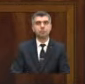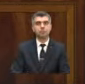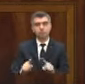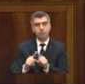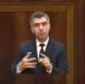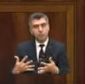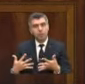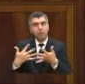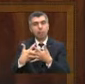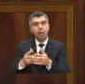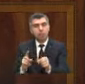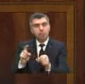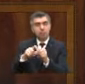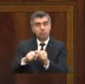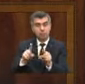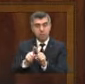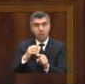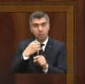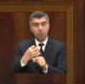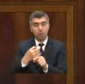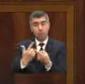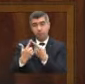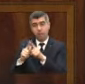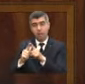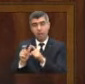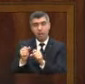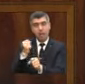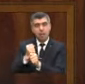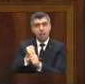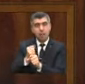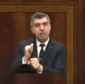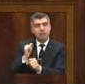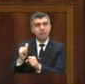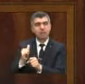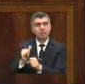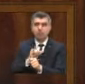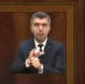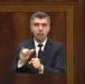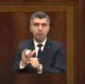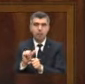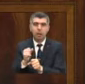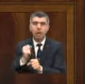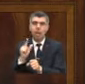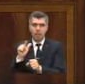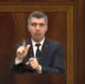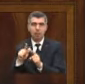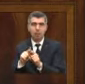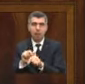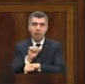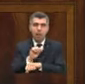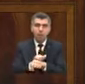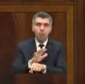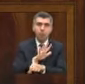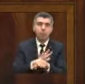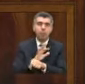إدماج القطاع غير المهيكل في النسيج الاقتصادي الوطني رافعة للاقتصاد الوطني.